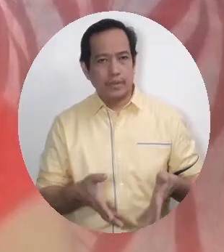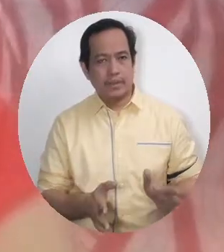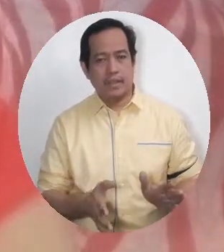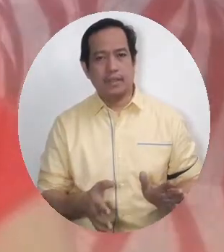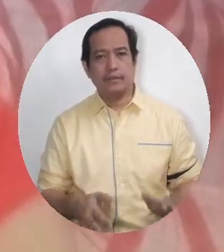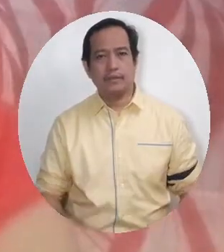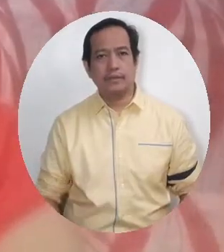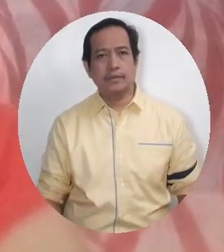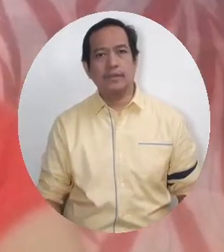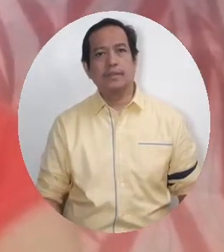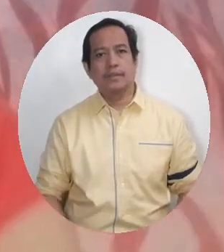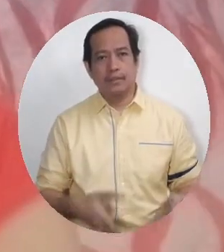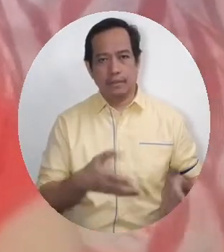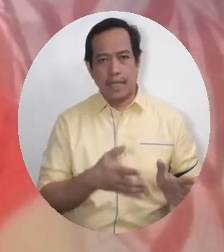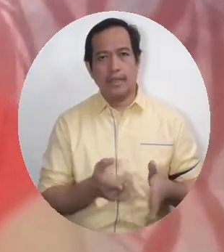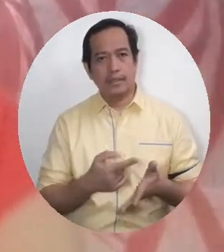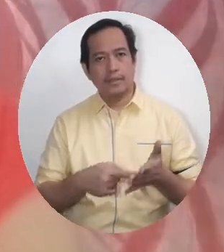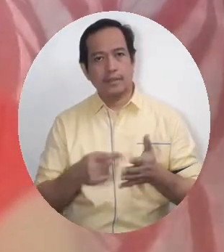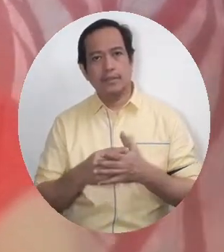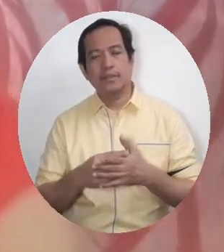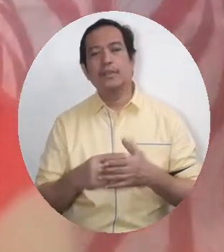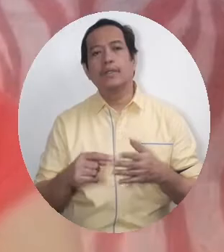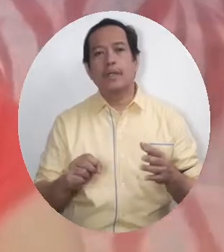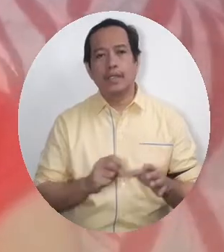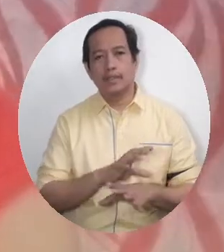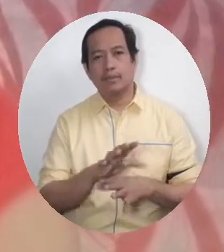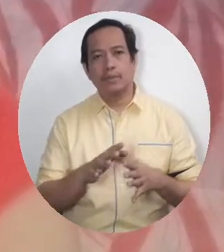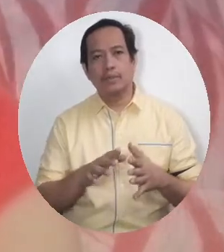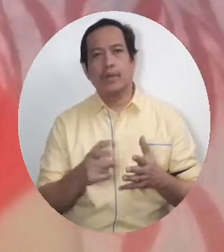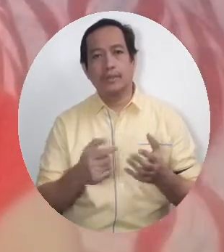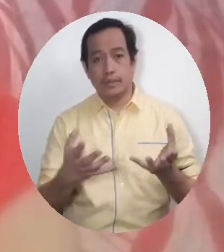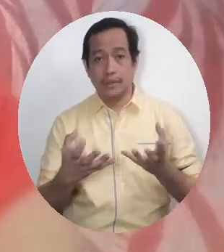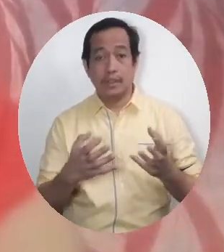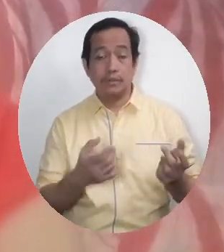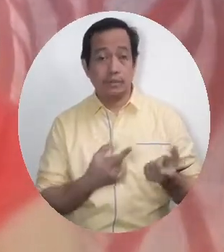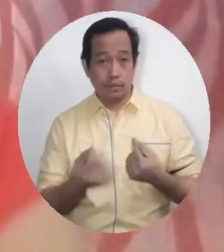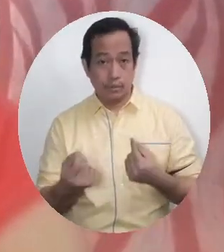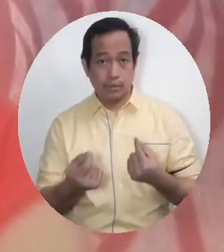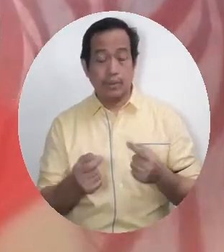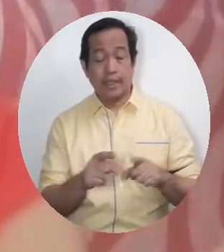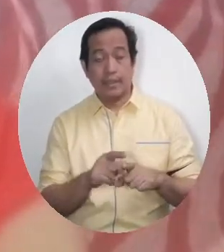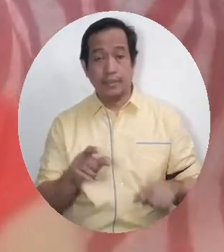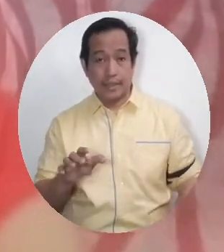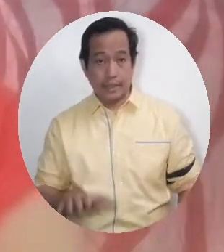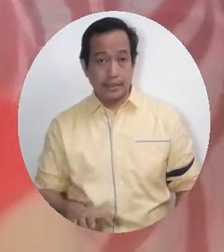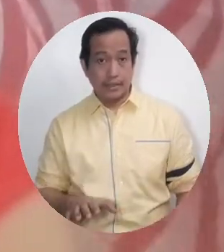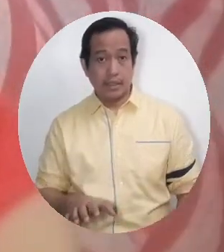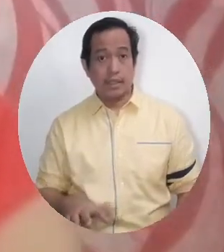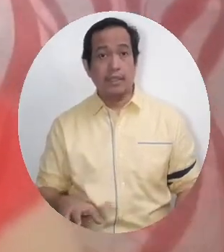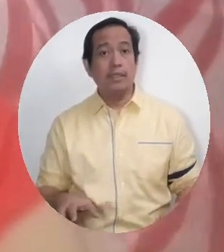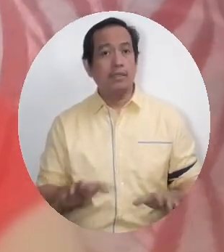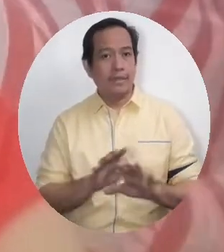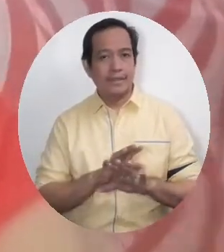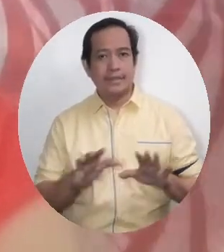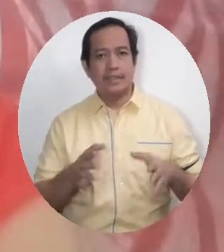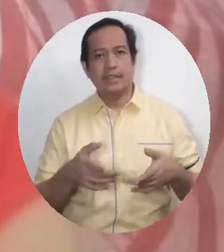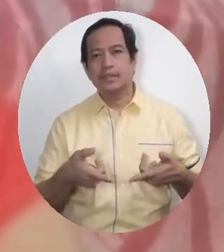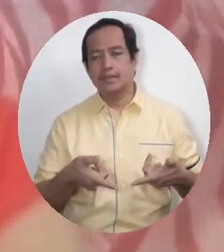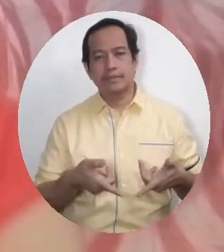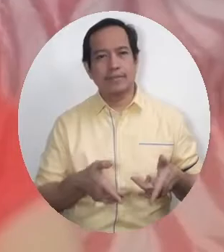hindi naman po, umbaga po eh. Kayaan lang din po natin siyang explore din yung makakayahan niya bilang isang bata.